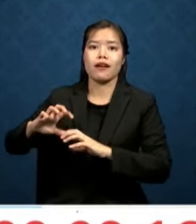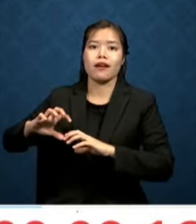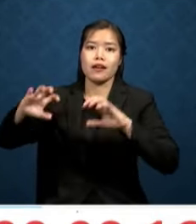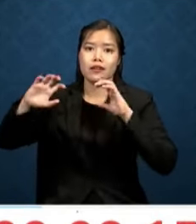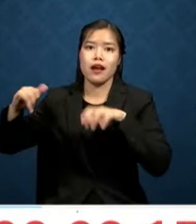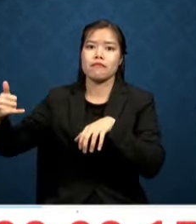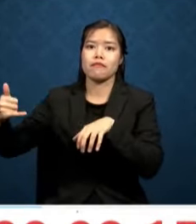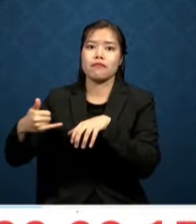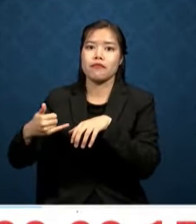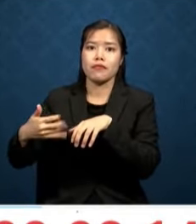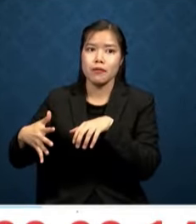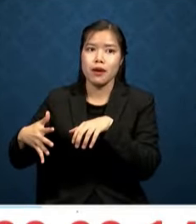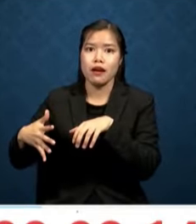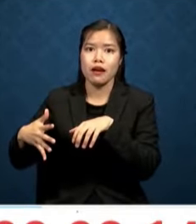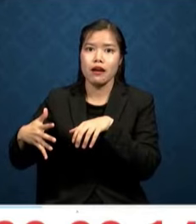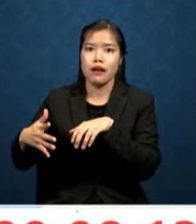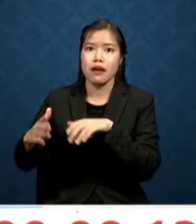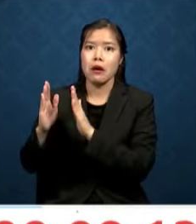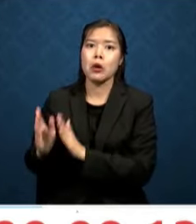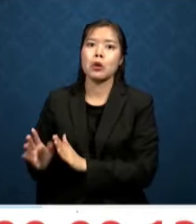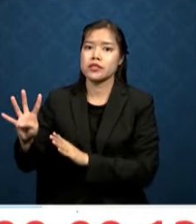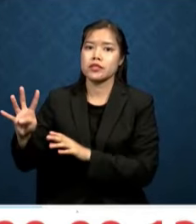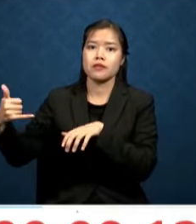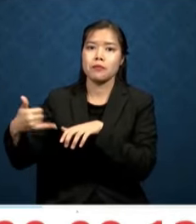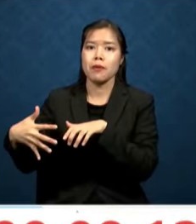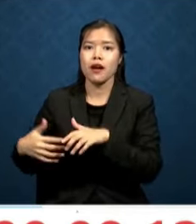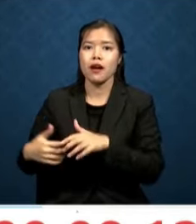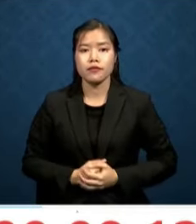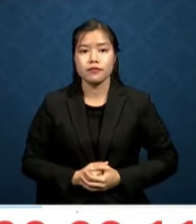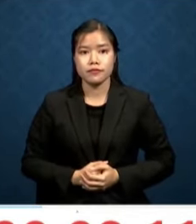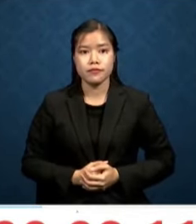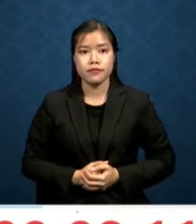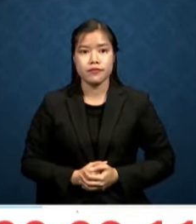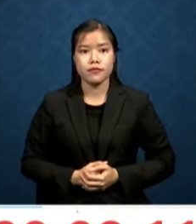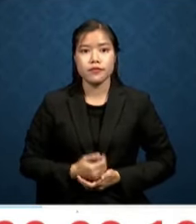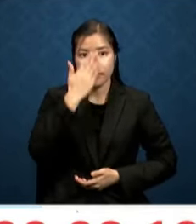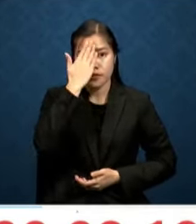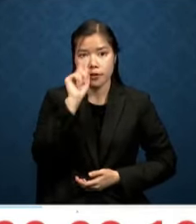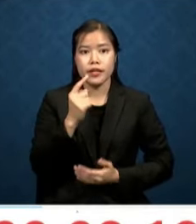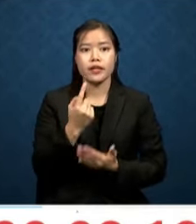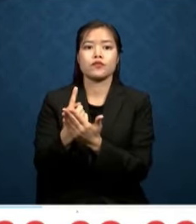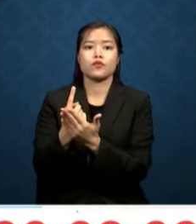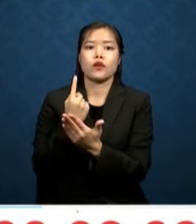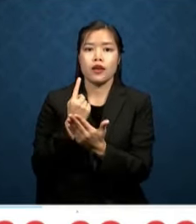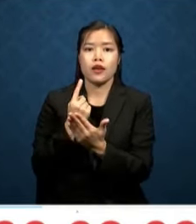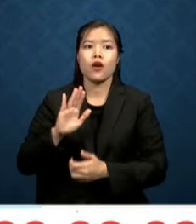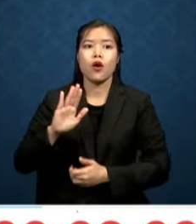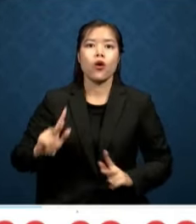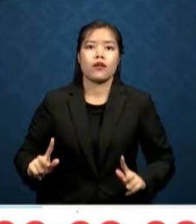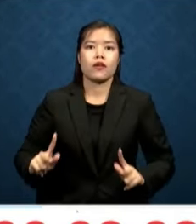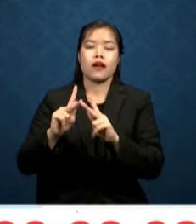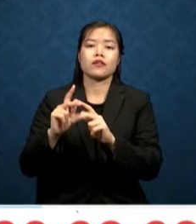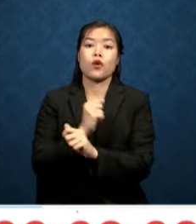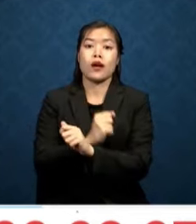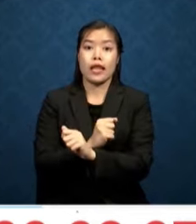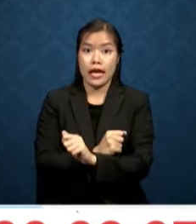ไม่ได้มาถึง4ท่านนะครับเพราะว่าเป็นตัวแทนของกระทรวงแรงงาน1ท่